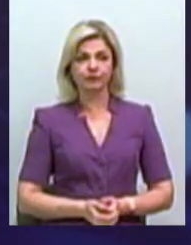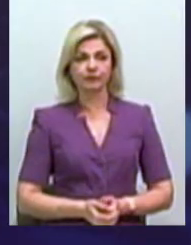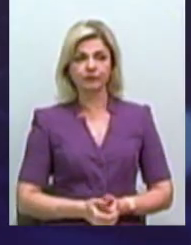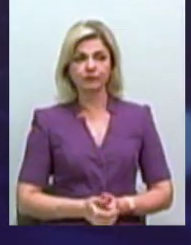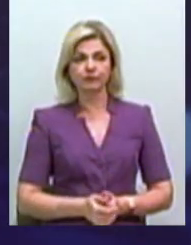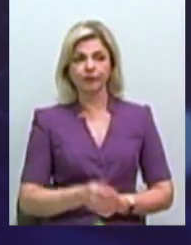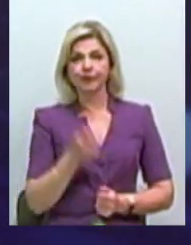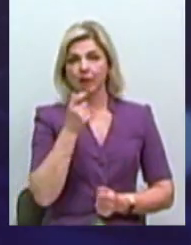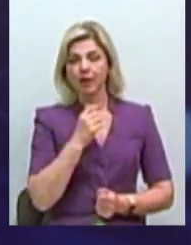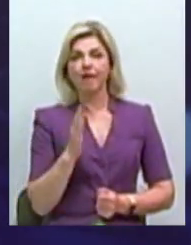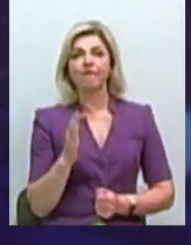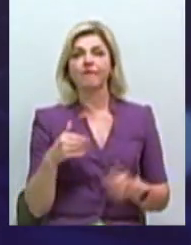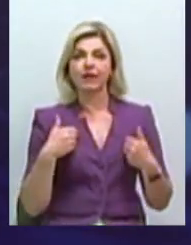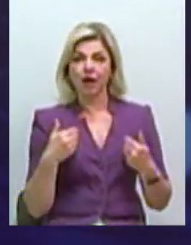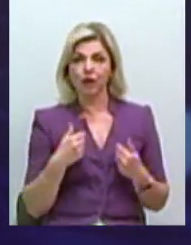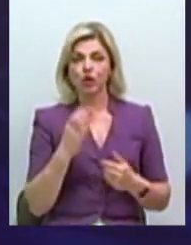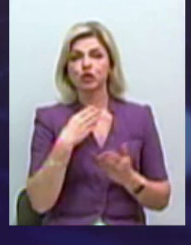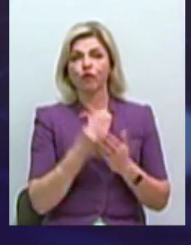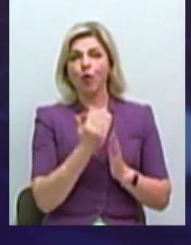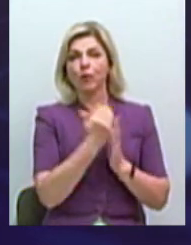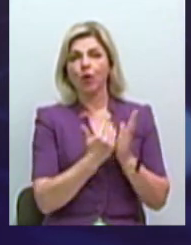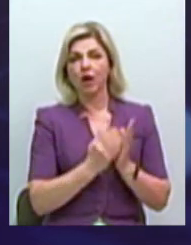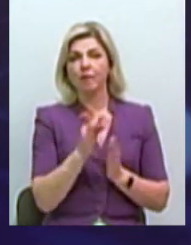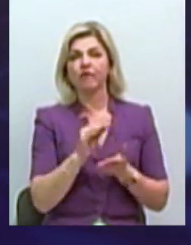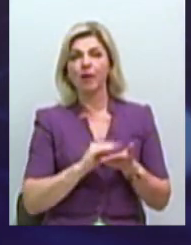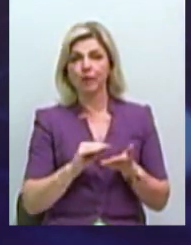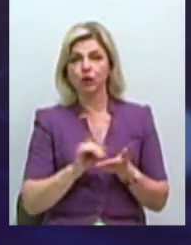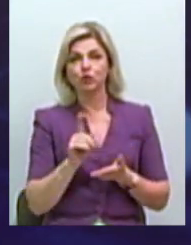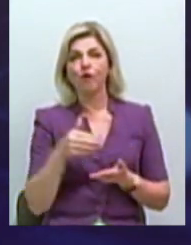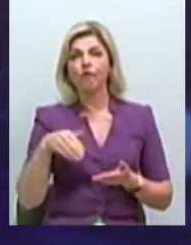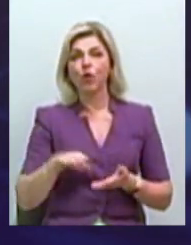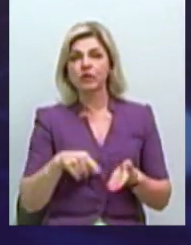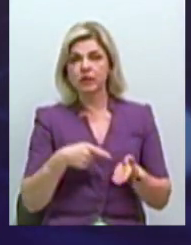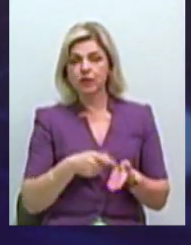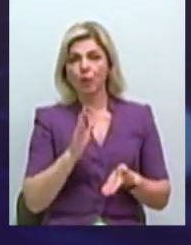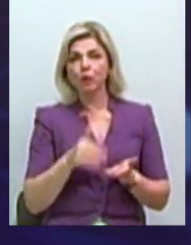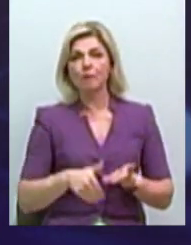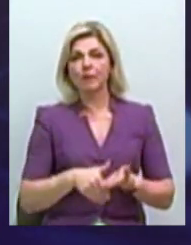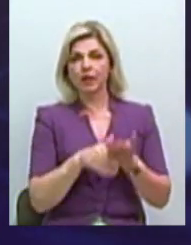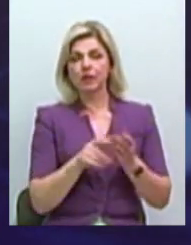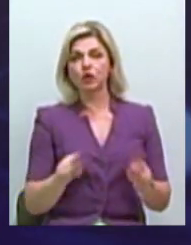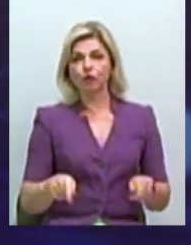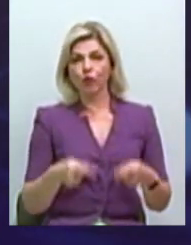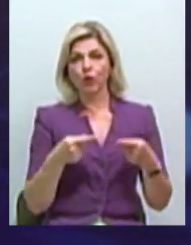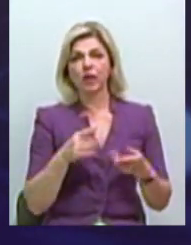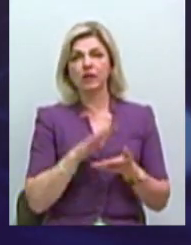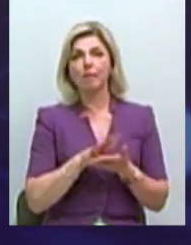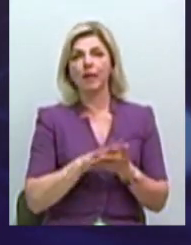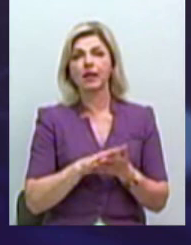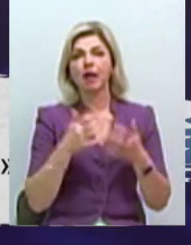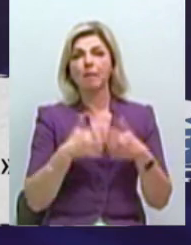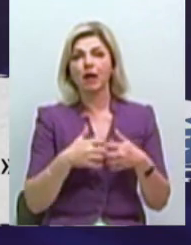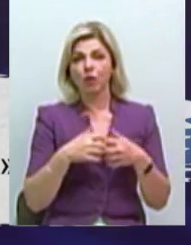Пане Іване, вітаю. В своїй програмі ви пишете, що у Вознесенську будете сприяти створенню